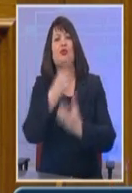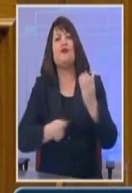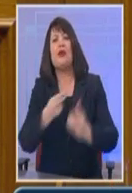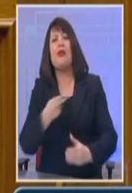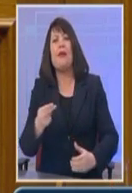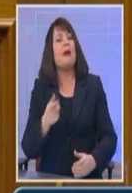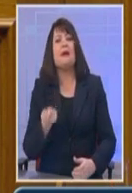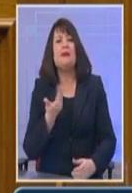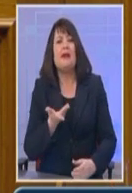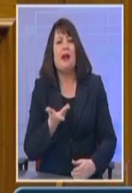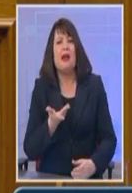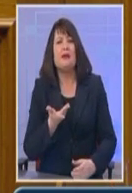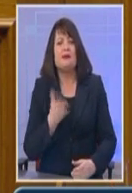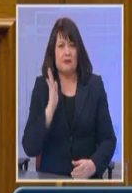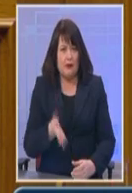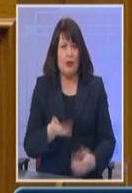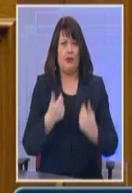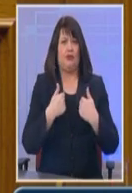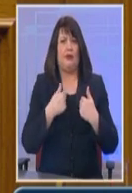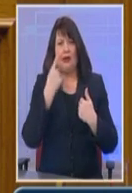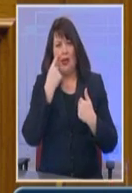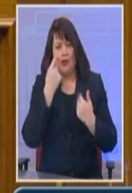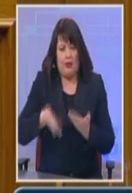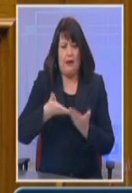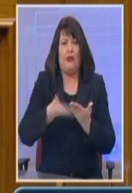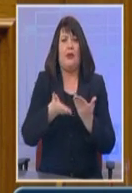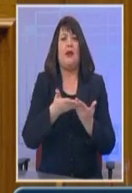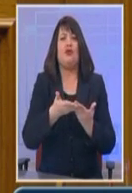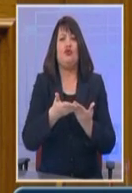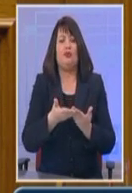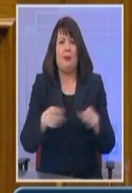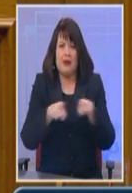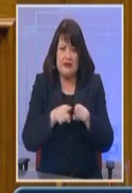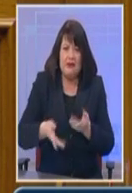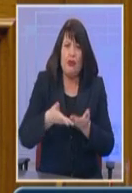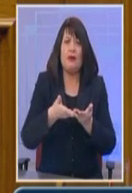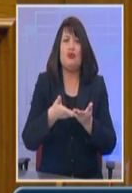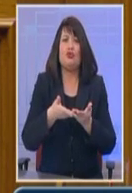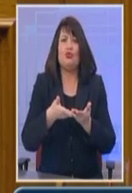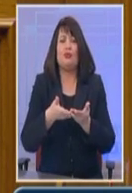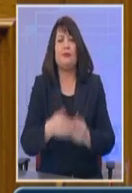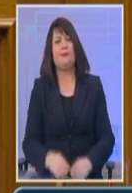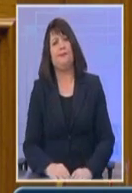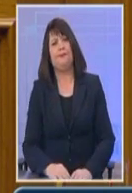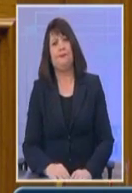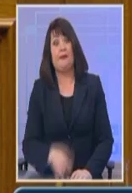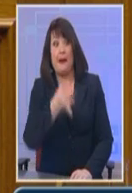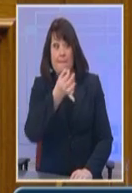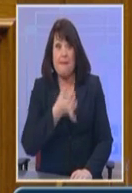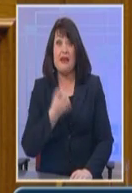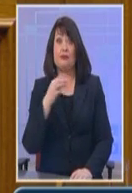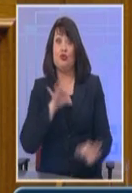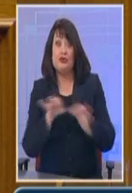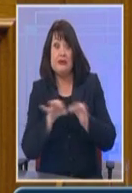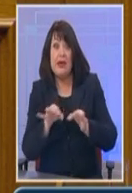μας λοιπόν, για να μπορέσουμε κι εμείς να σας βοηθήσουμε, να συνδράμουμε. Αλλά παρουσιάστε μας ένα